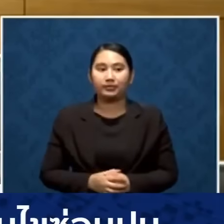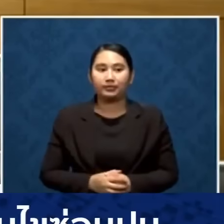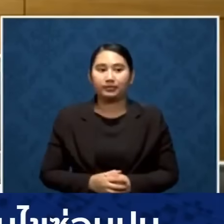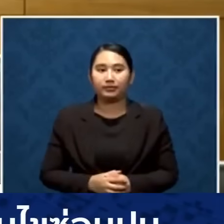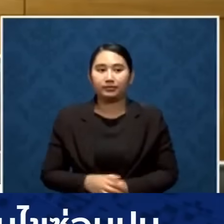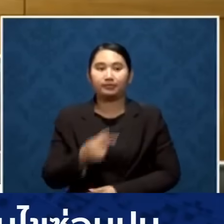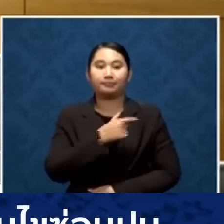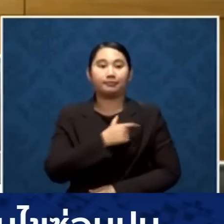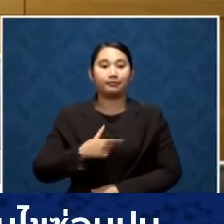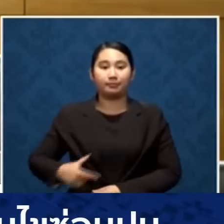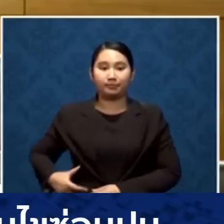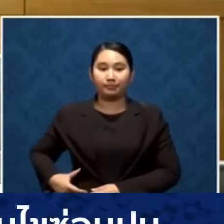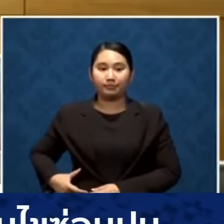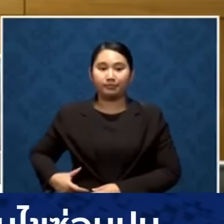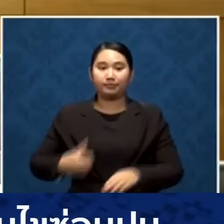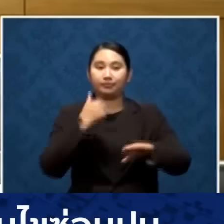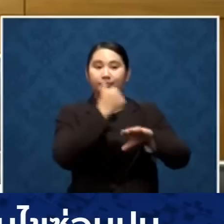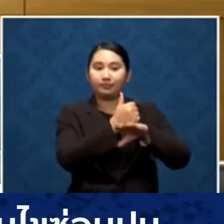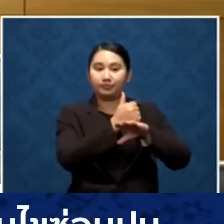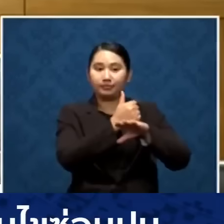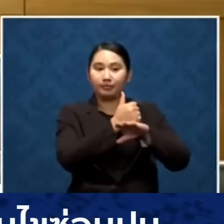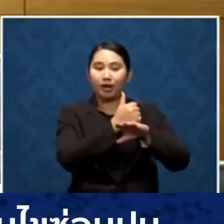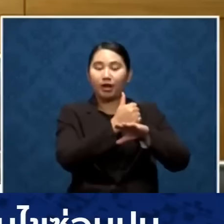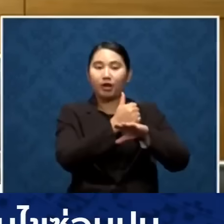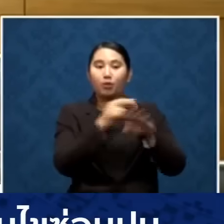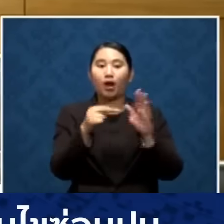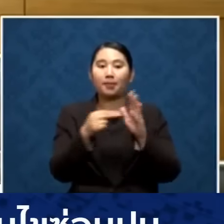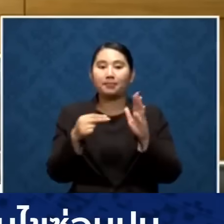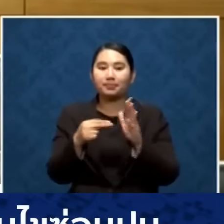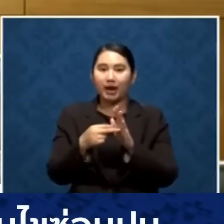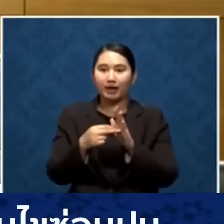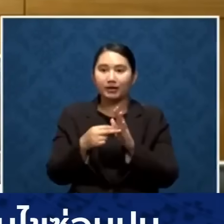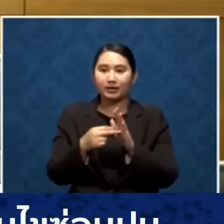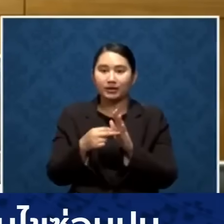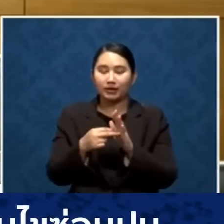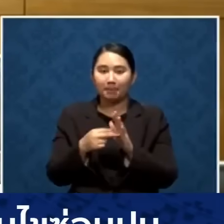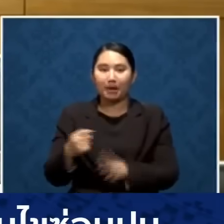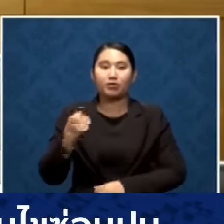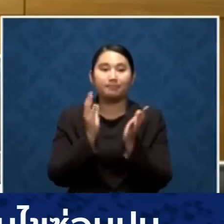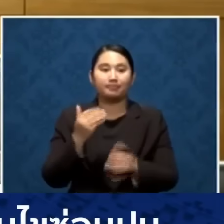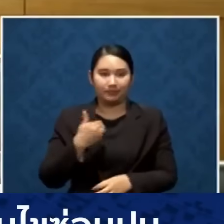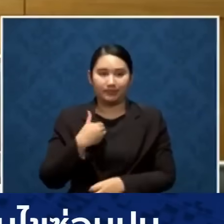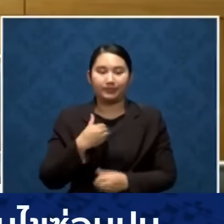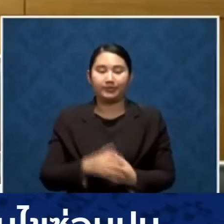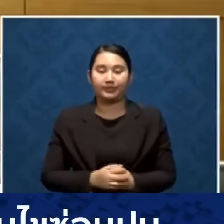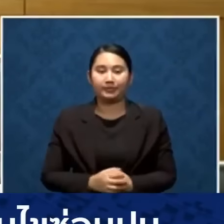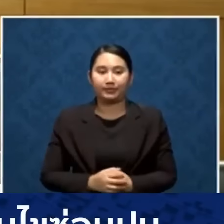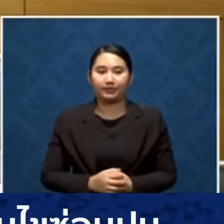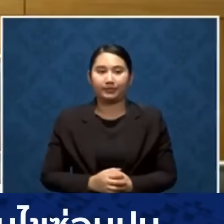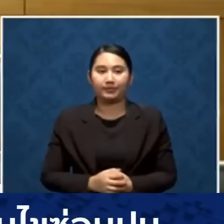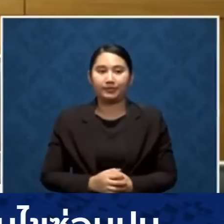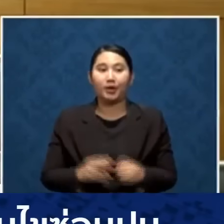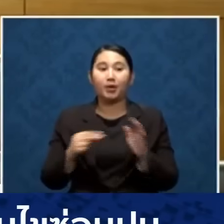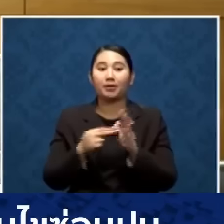ค์พระมหากษัตริย์นั้นก็คือละเมิดต่อรัฐละเมิดต่อความมั่นคงของรัฐคือเป็นการลดระ